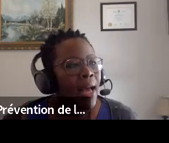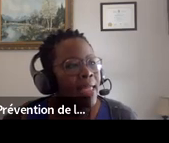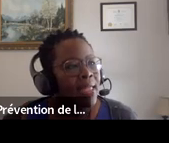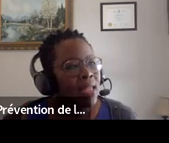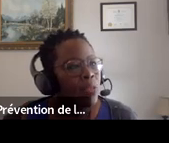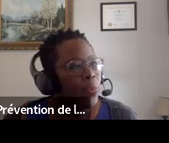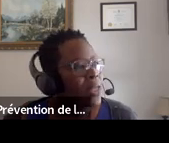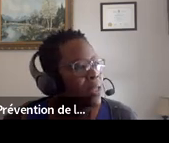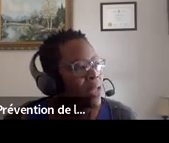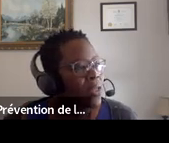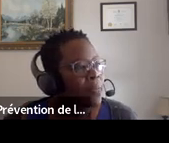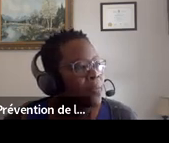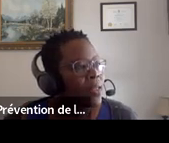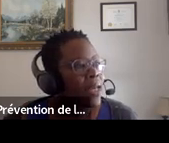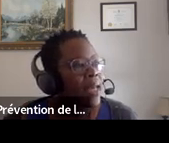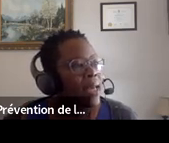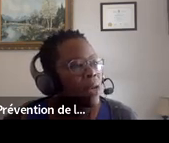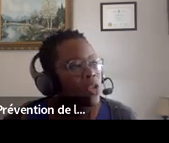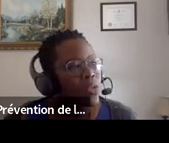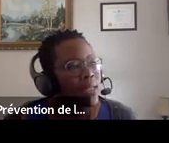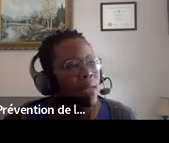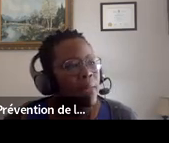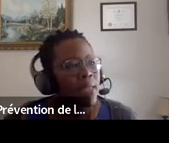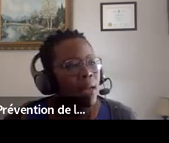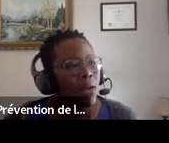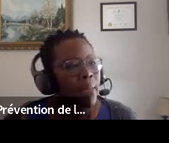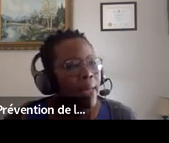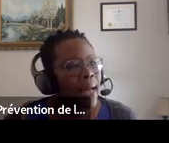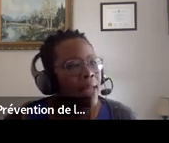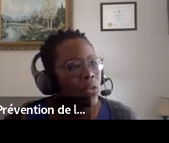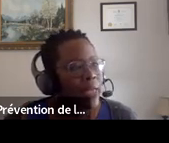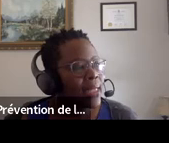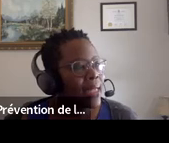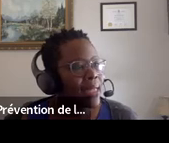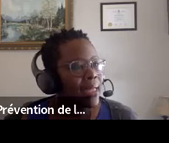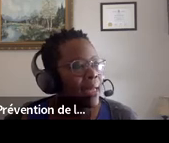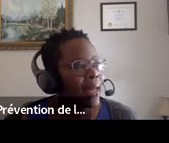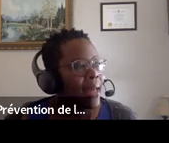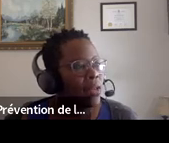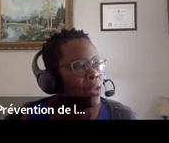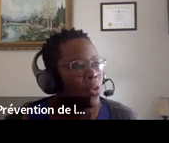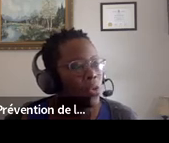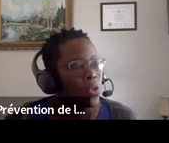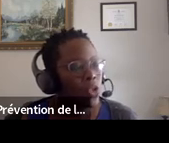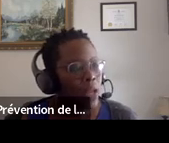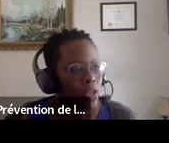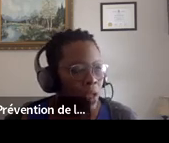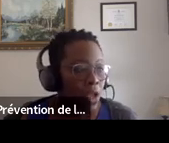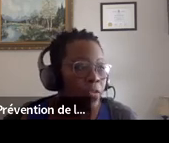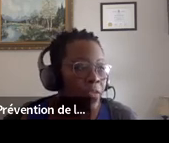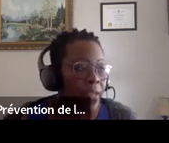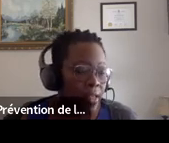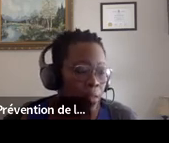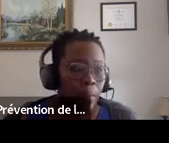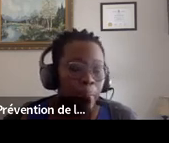CHSLD, résidence pour personnes âgées, et ressources intermédiaires au Québec, a nourri ses intérêts de recherche